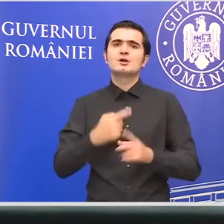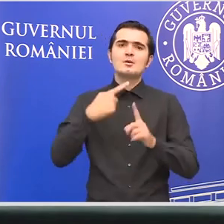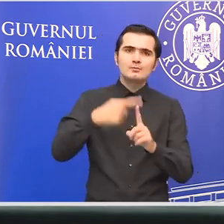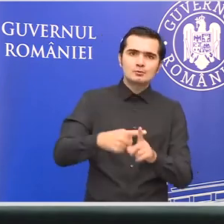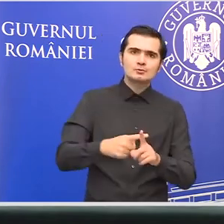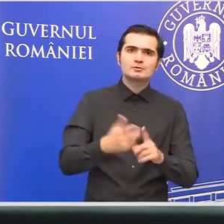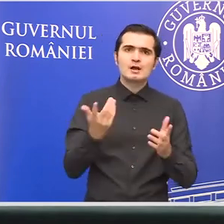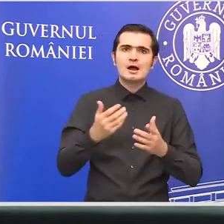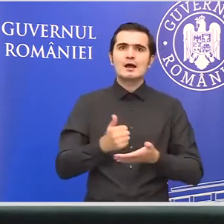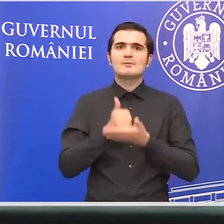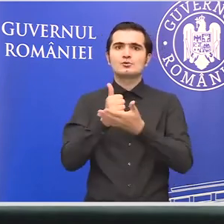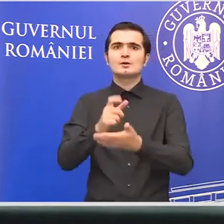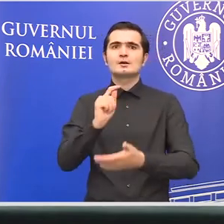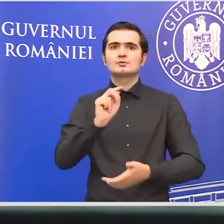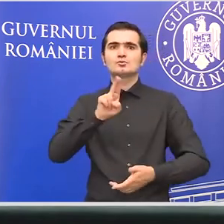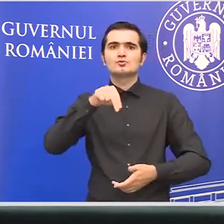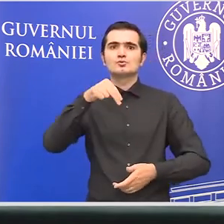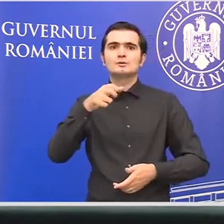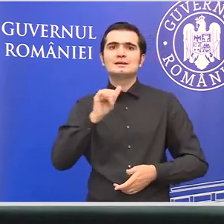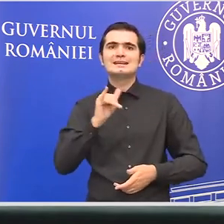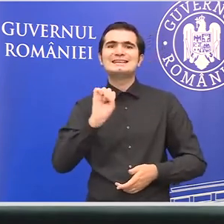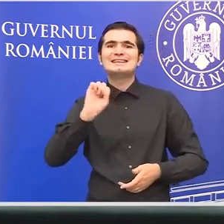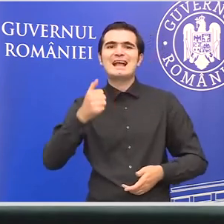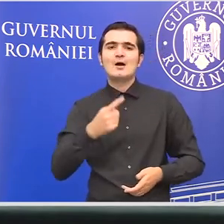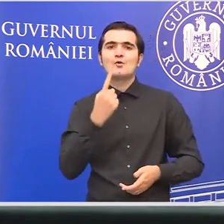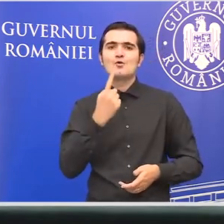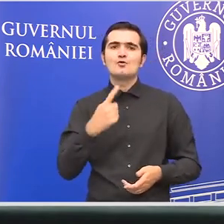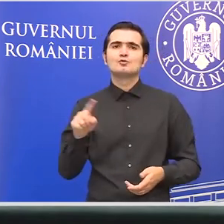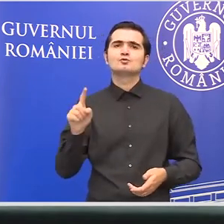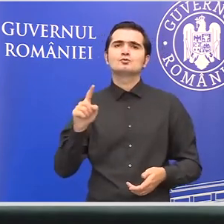donate Tunisiei,